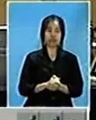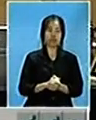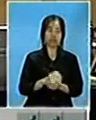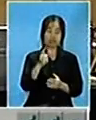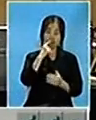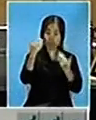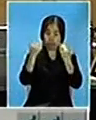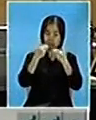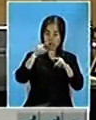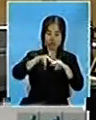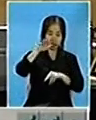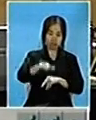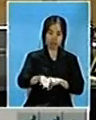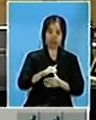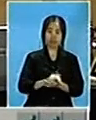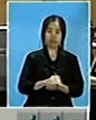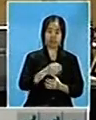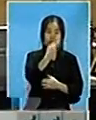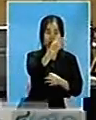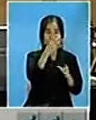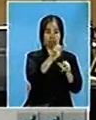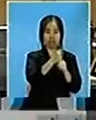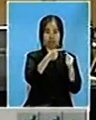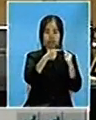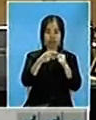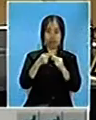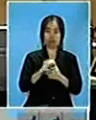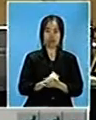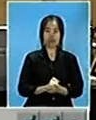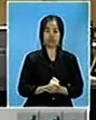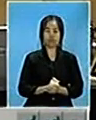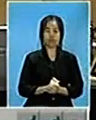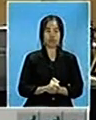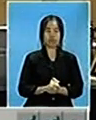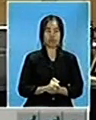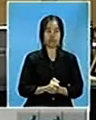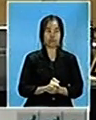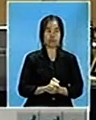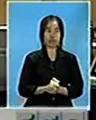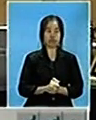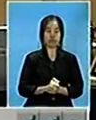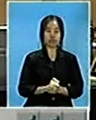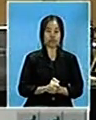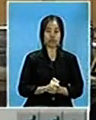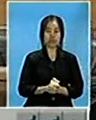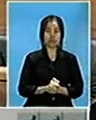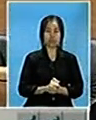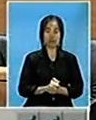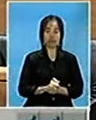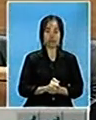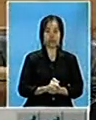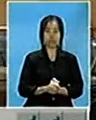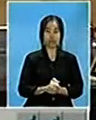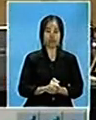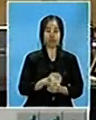ประท้วงนั่งลงครับผมจะให้ท่านกนกพูดต่อครับ ขอบคุณครับนี่แหละครับที่ผมต้องการครับ ขอบคุณครับท่านประธานหน่อยนะครับท่าน ผม